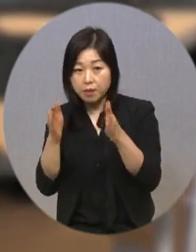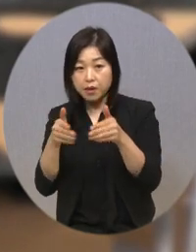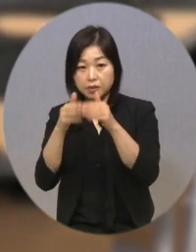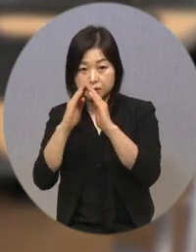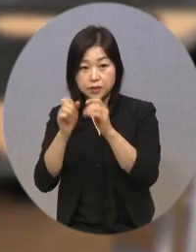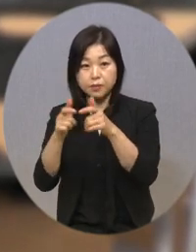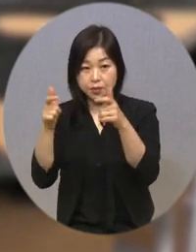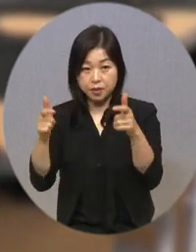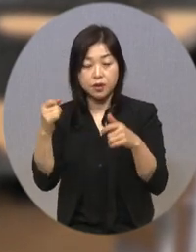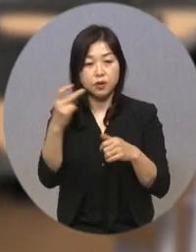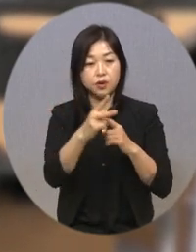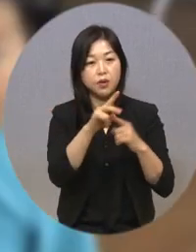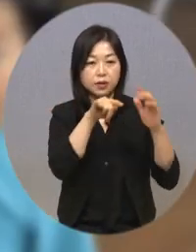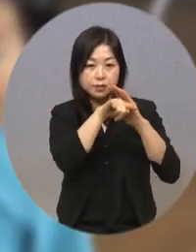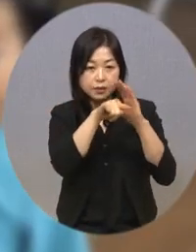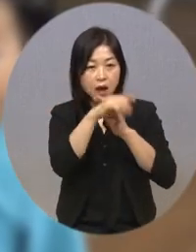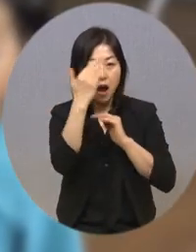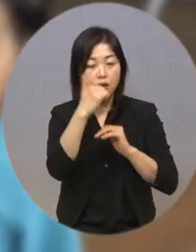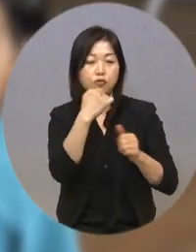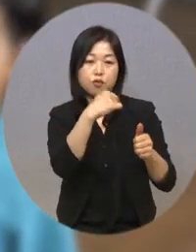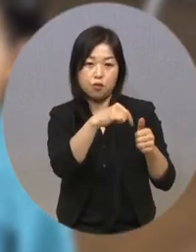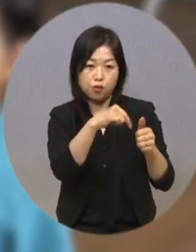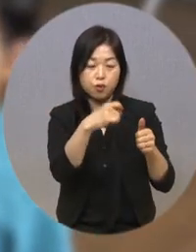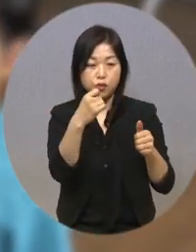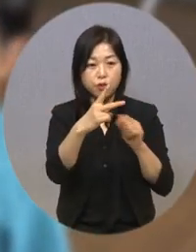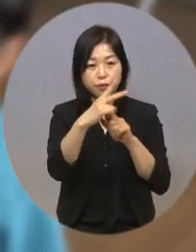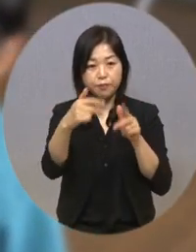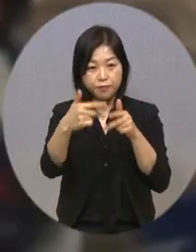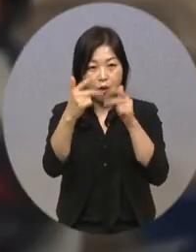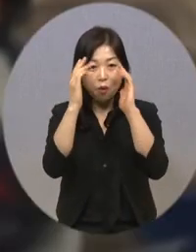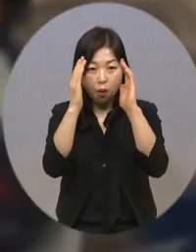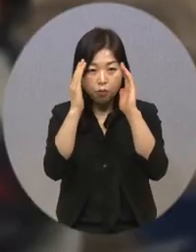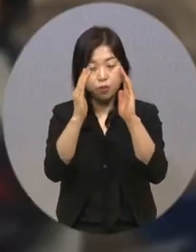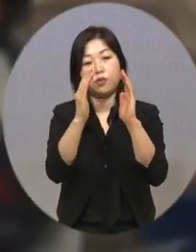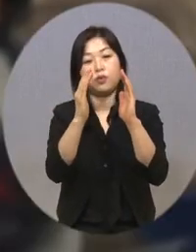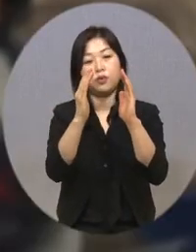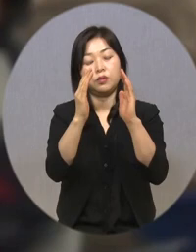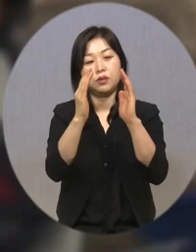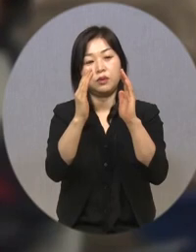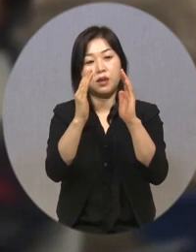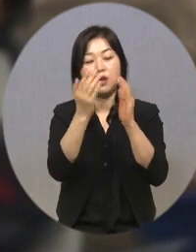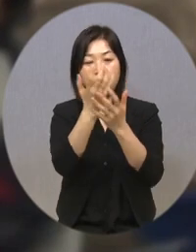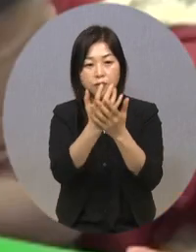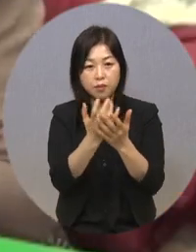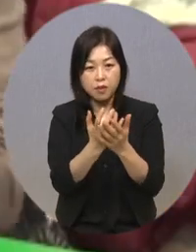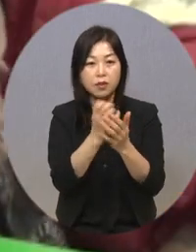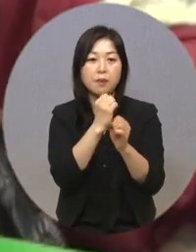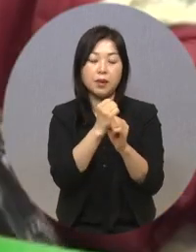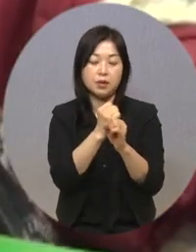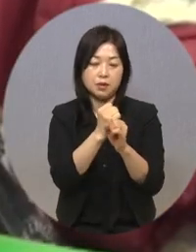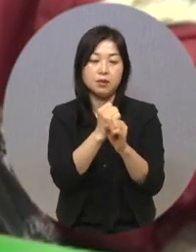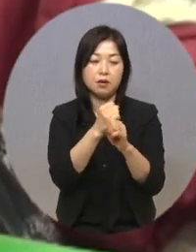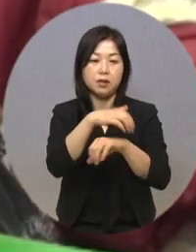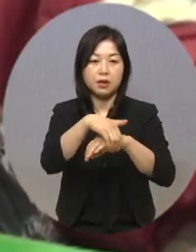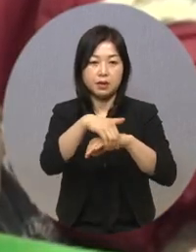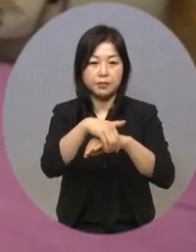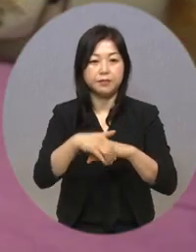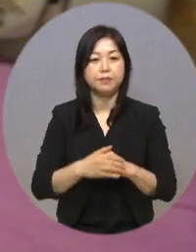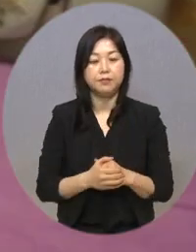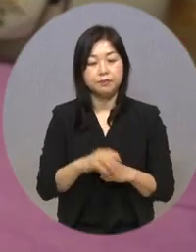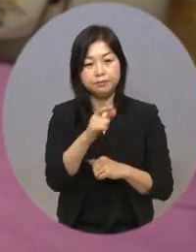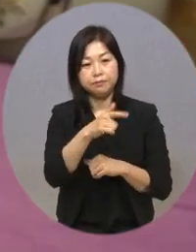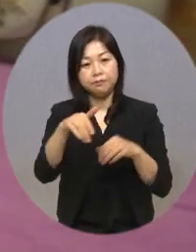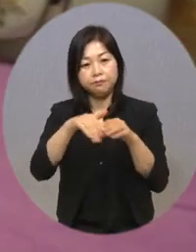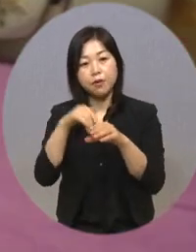확대와 찾아가는 한국어 교육과 원격 학습을 위한 학습 자료 제작에도 나섭니다. 또한